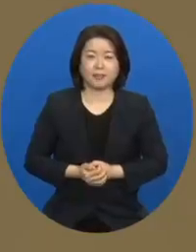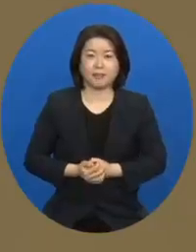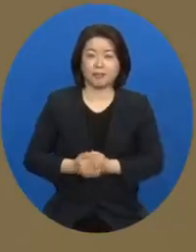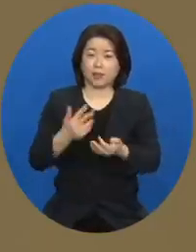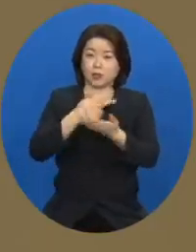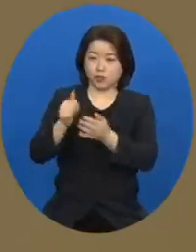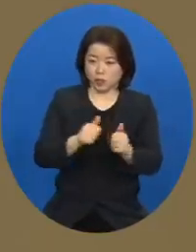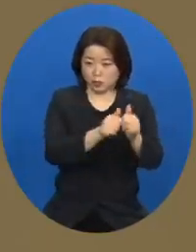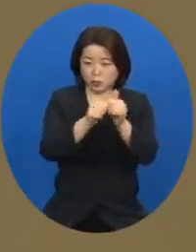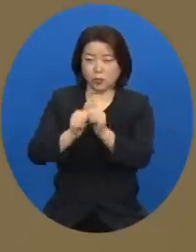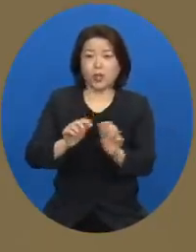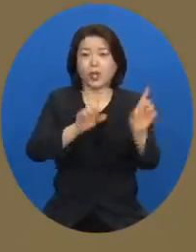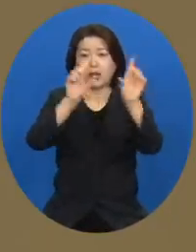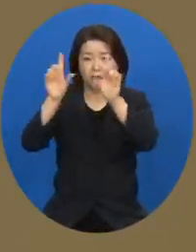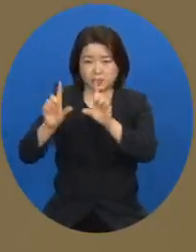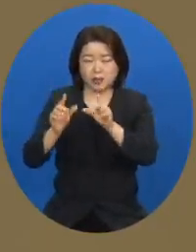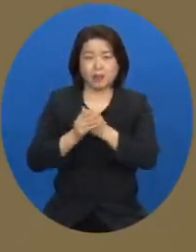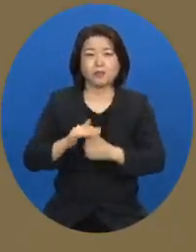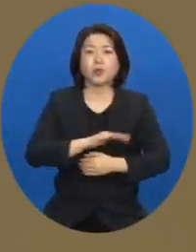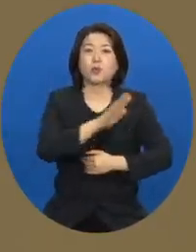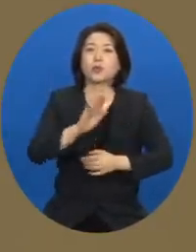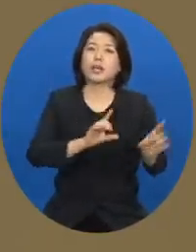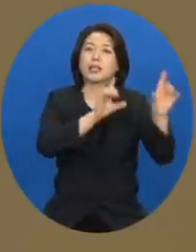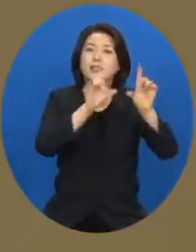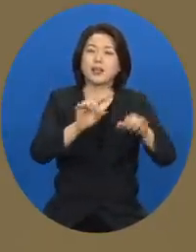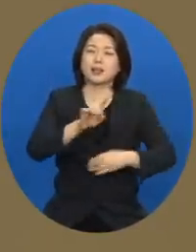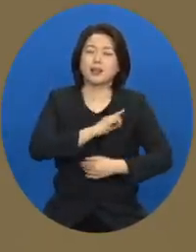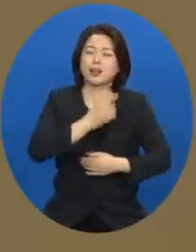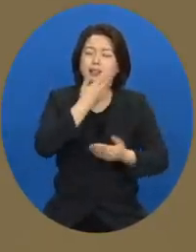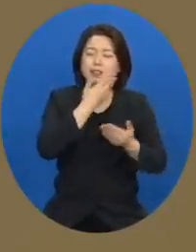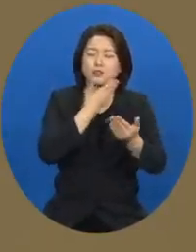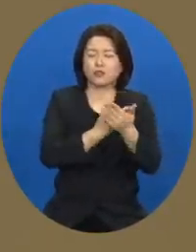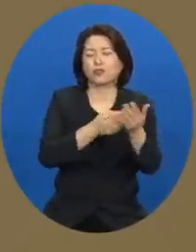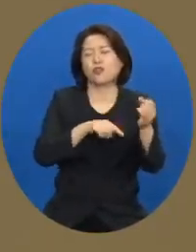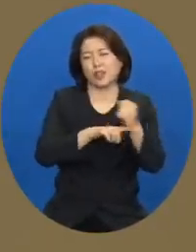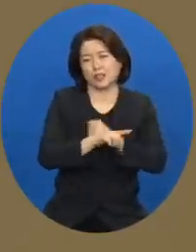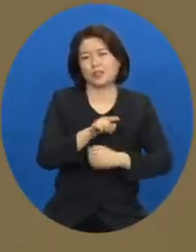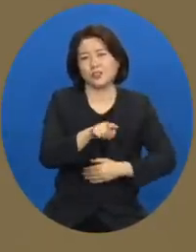주님과 동행하는 삶을 우리가 사는 가장 중요한 이유입니다.